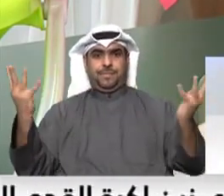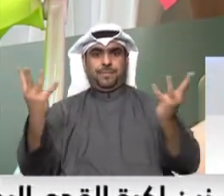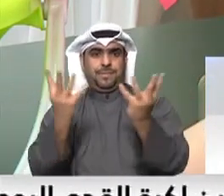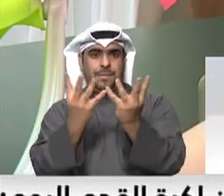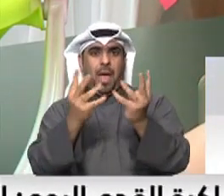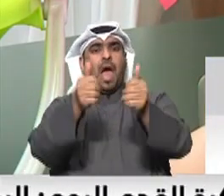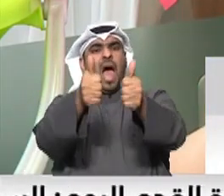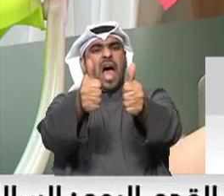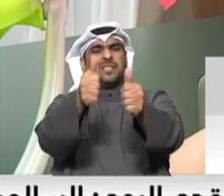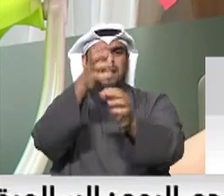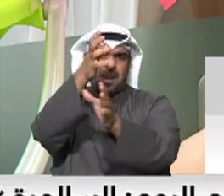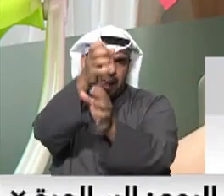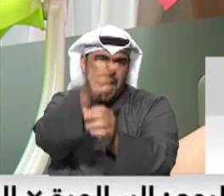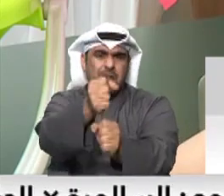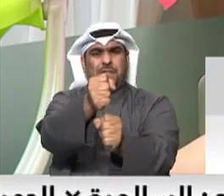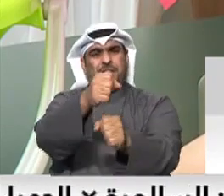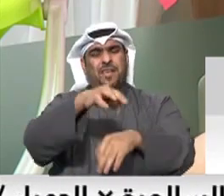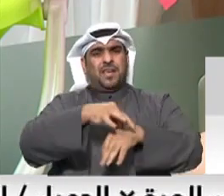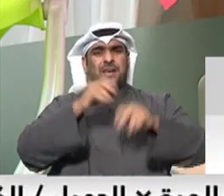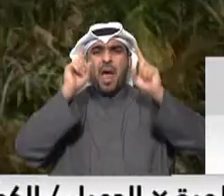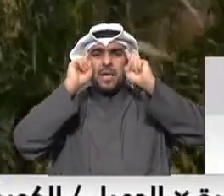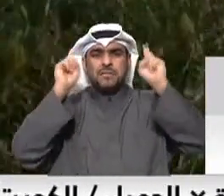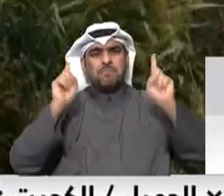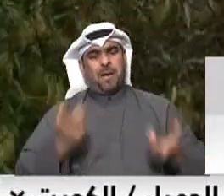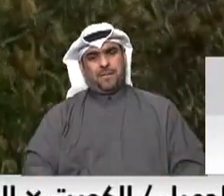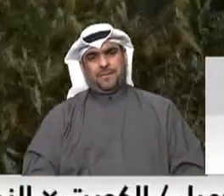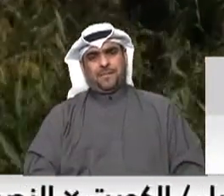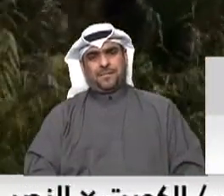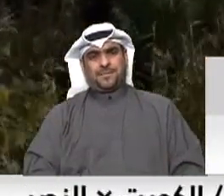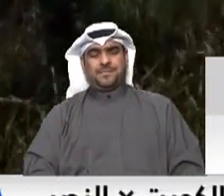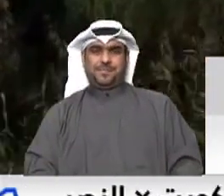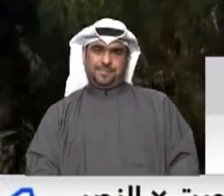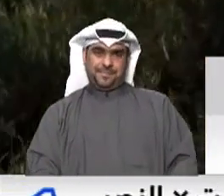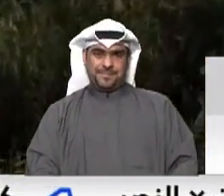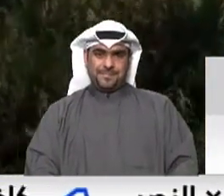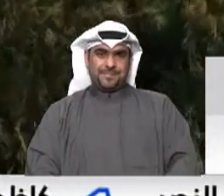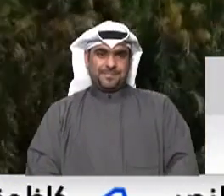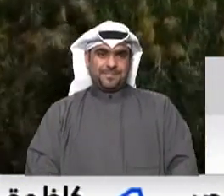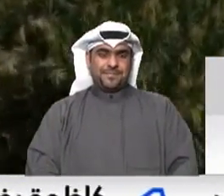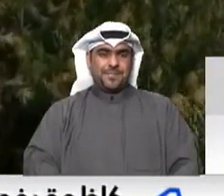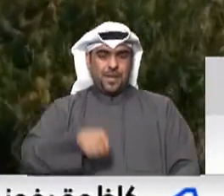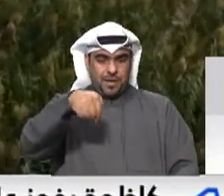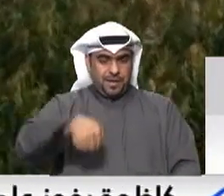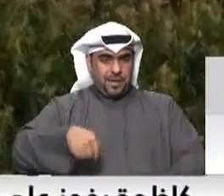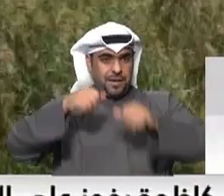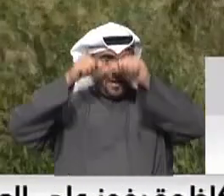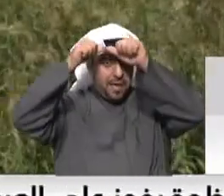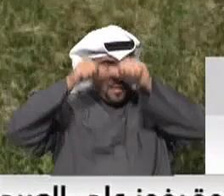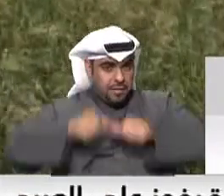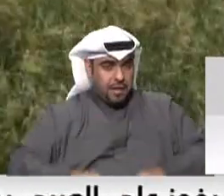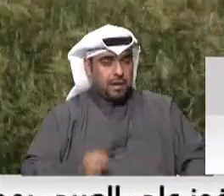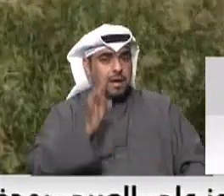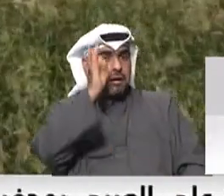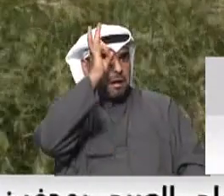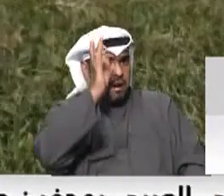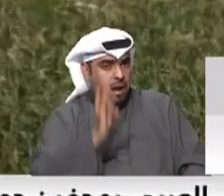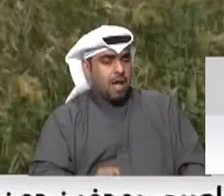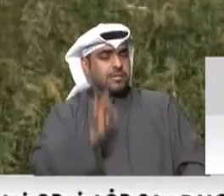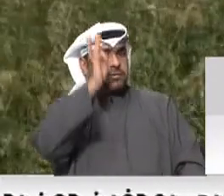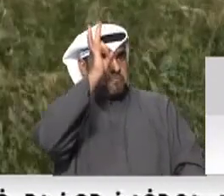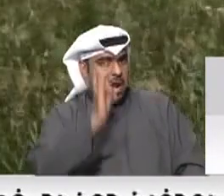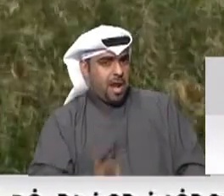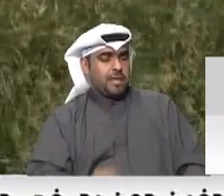لعامه الشعب المتواجد في هذه المواقع هذا اليوم يذكرنا بالحاجه الملحه الى تكثيف الجهود